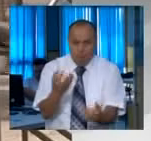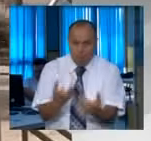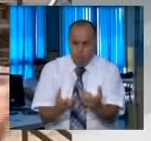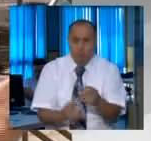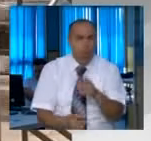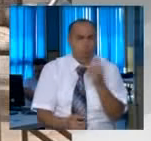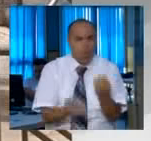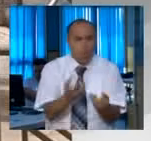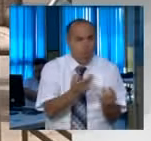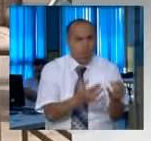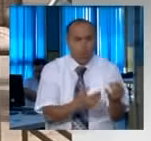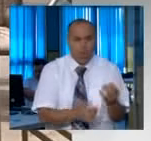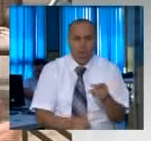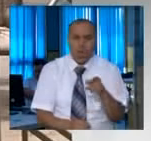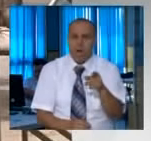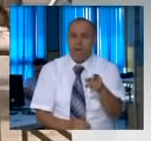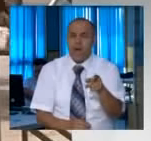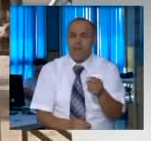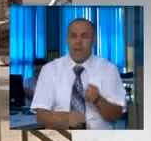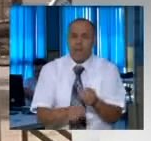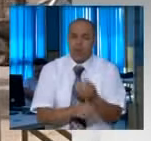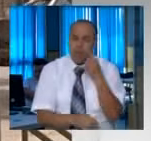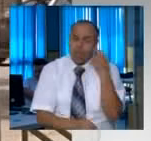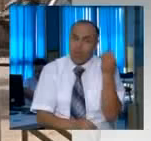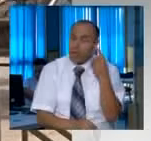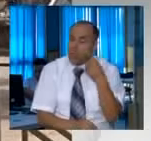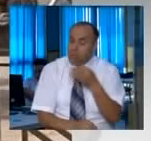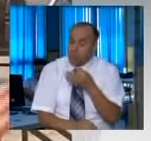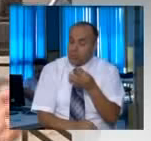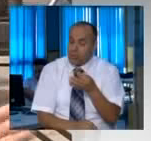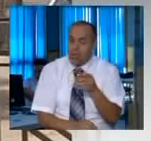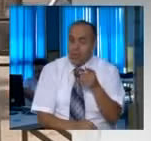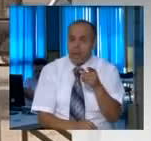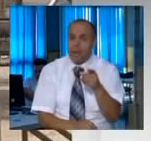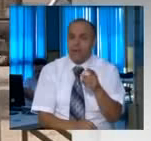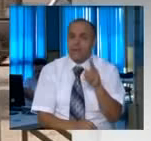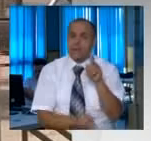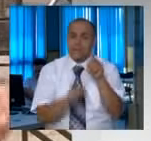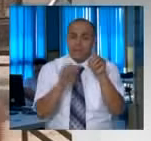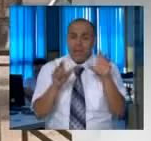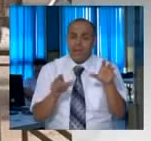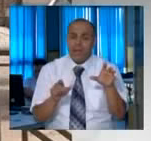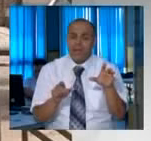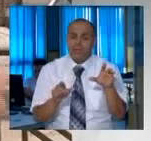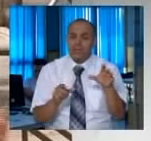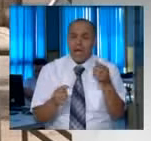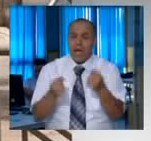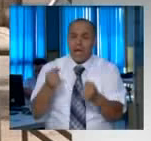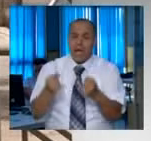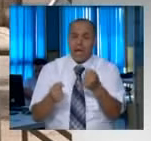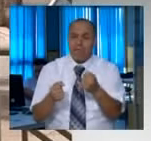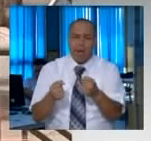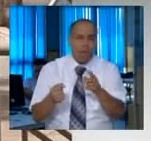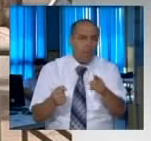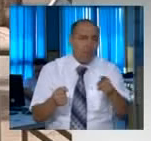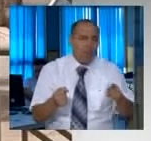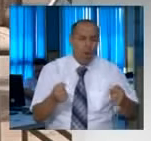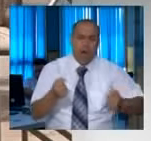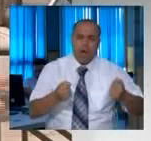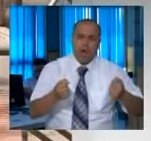النقل. وحسب معطيات من حماية المدنية فإن 17 وسيلة نقل من سيارات